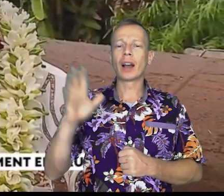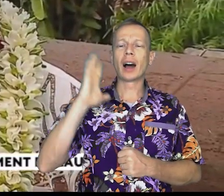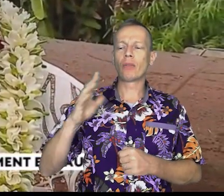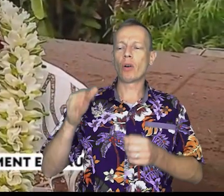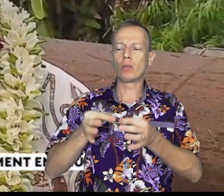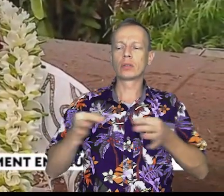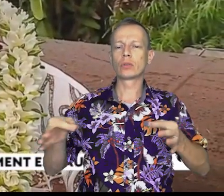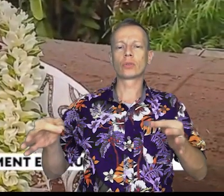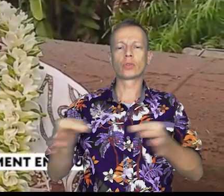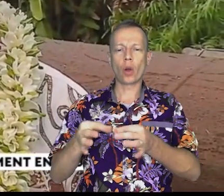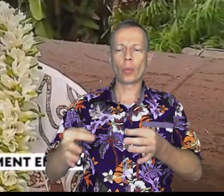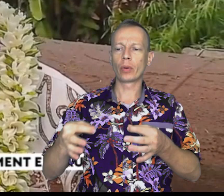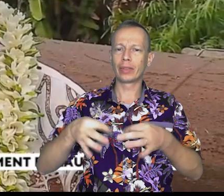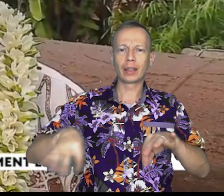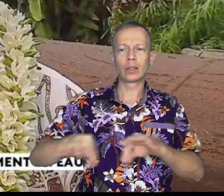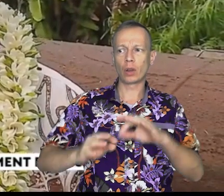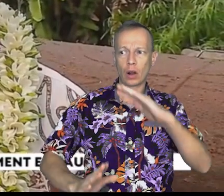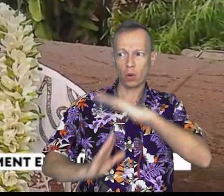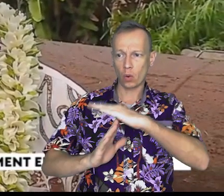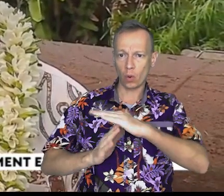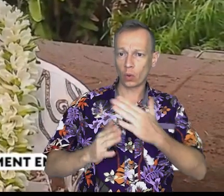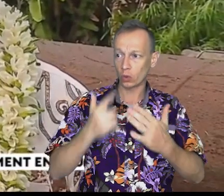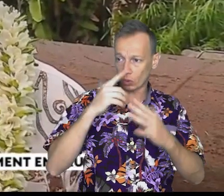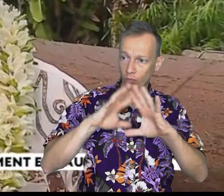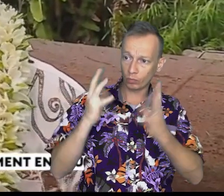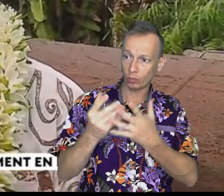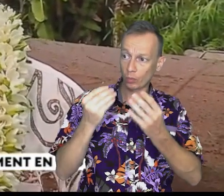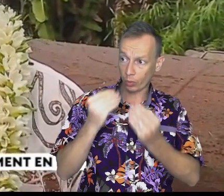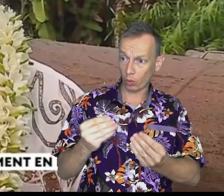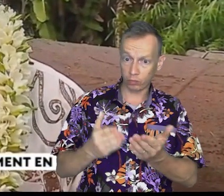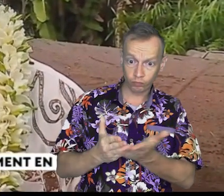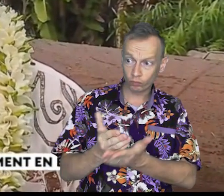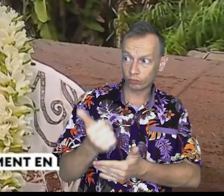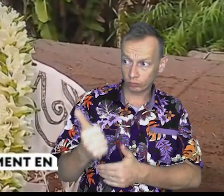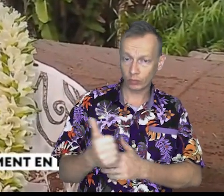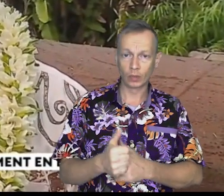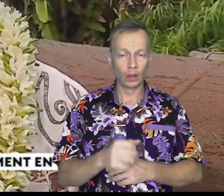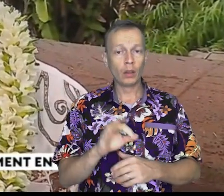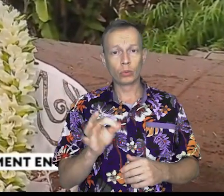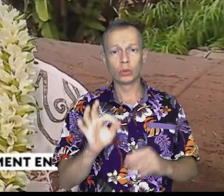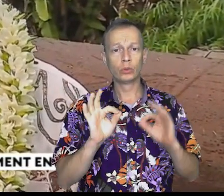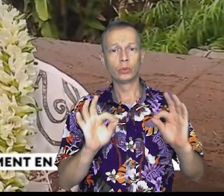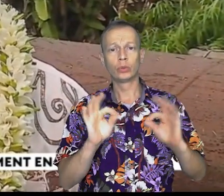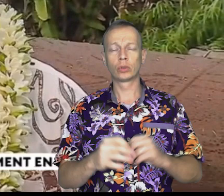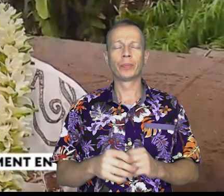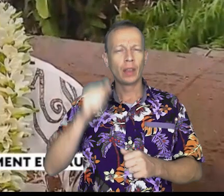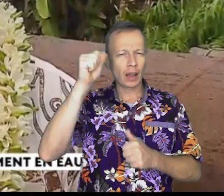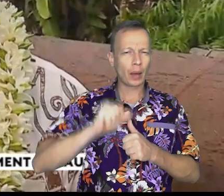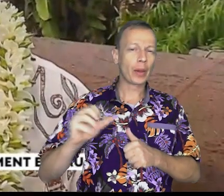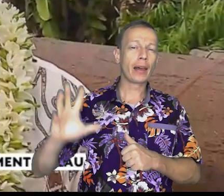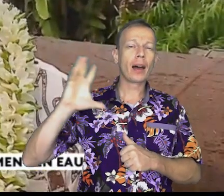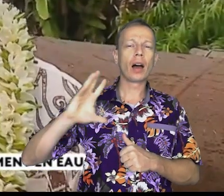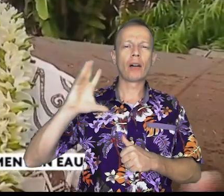vous avait été délivrée il quelque temps, vous avez réussi à passer au-delà ? – Voilà, tout à fait. Dans mon attitude,